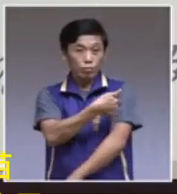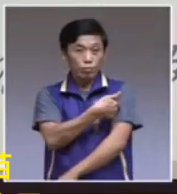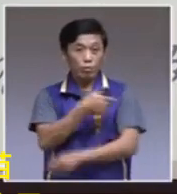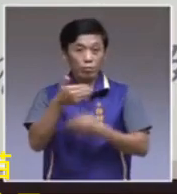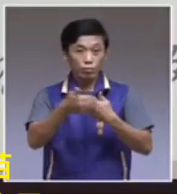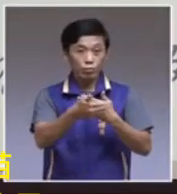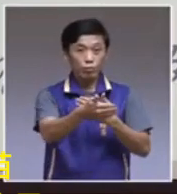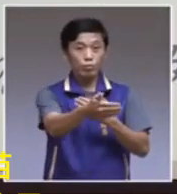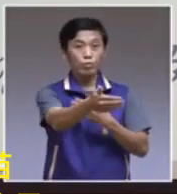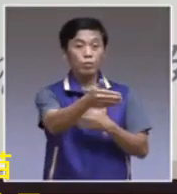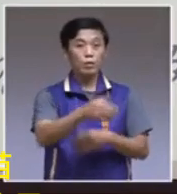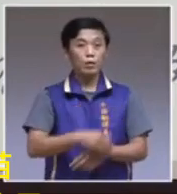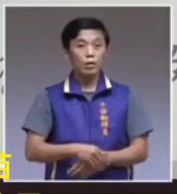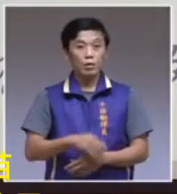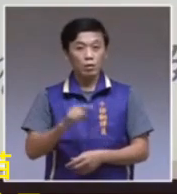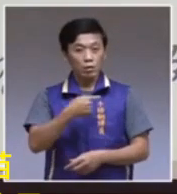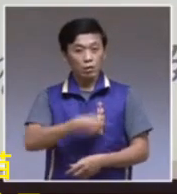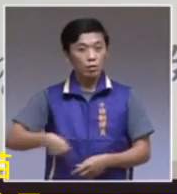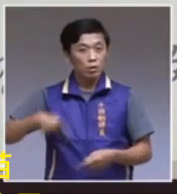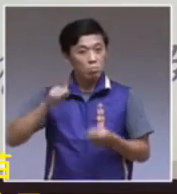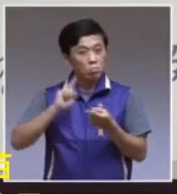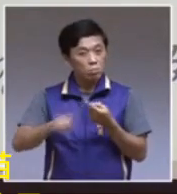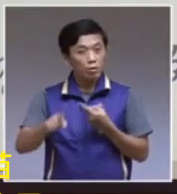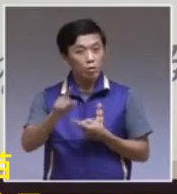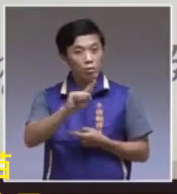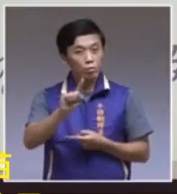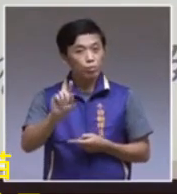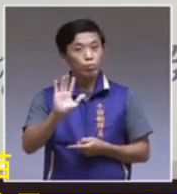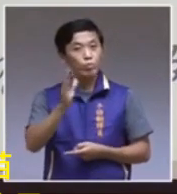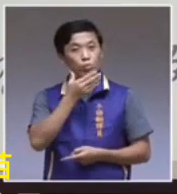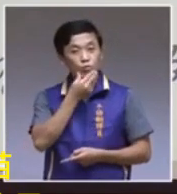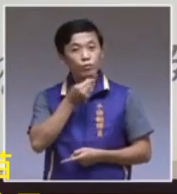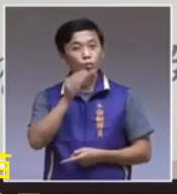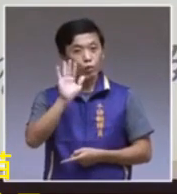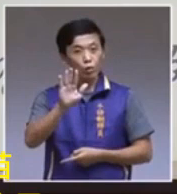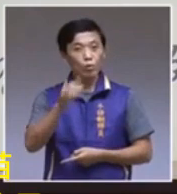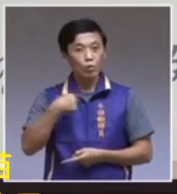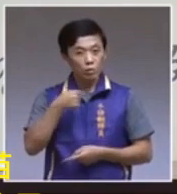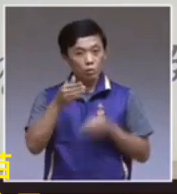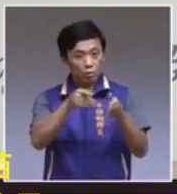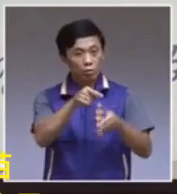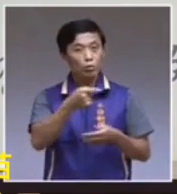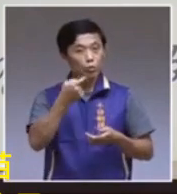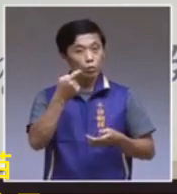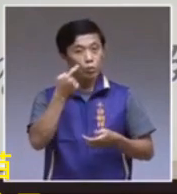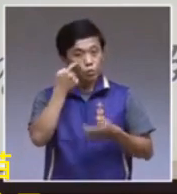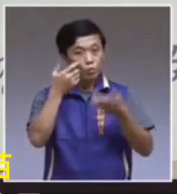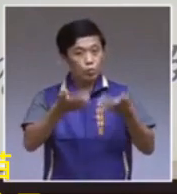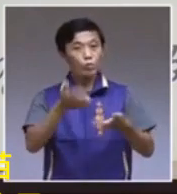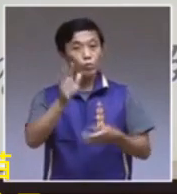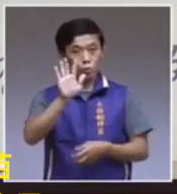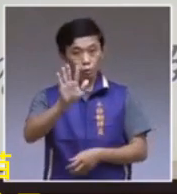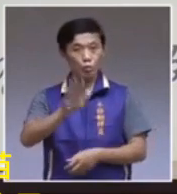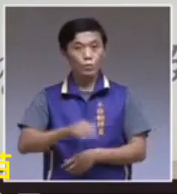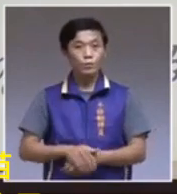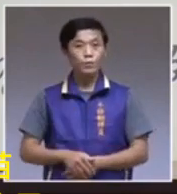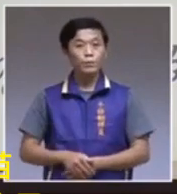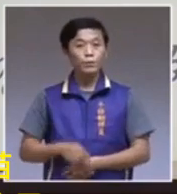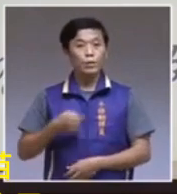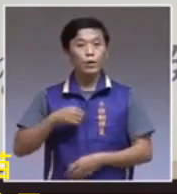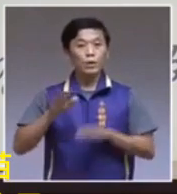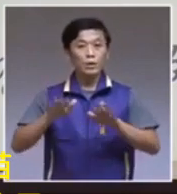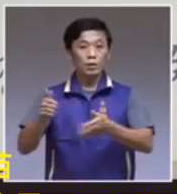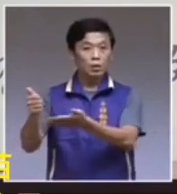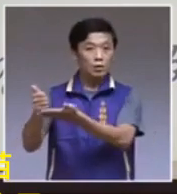施打疫苗的过程有一些不舒服的感觉，这个是我们相当在意的地方，所以我今天也请我